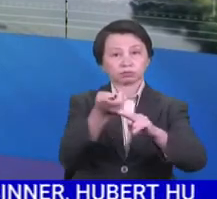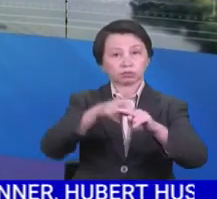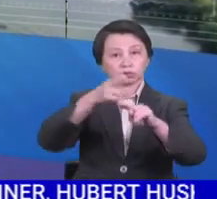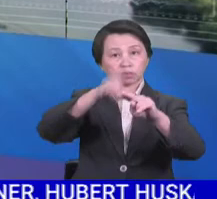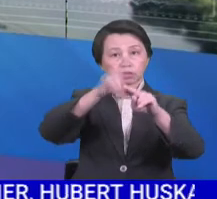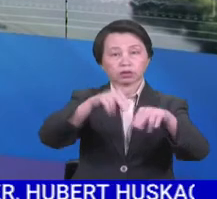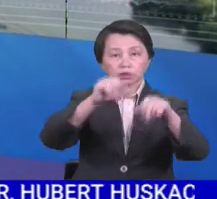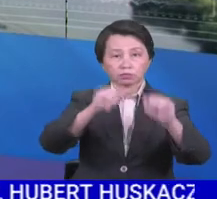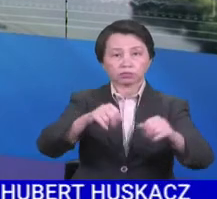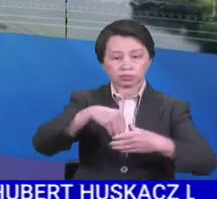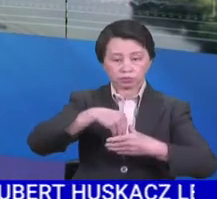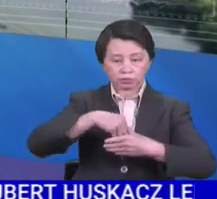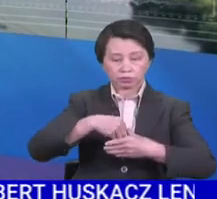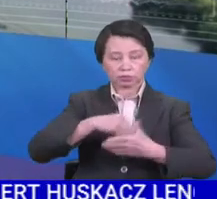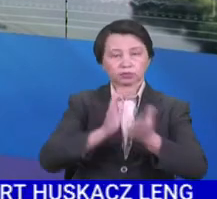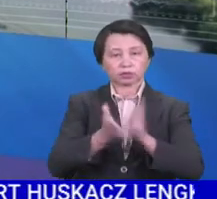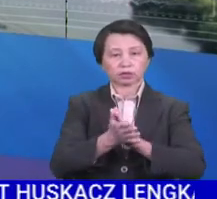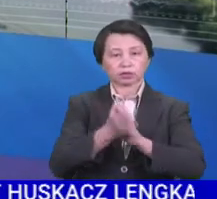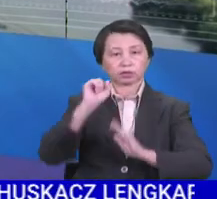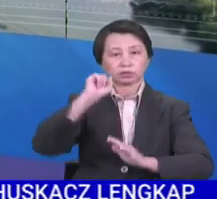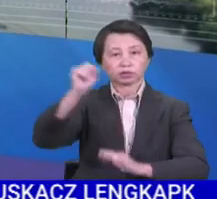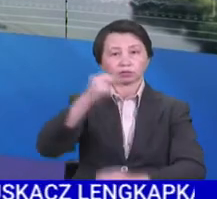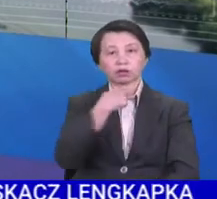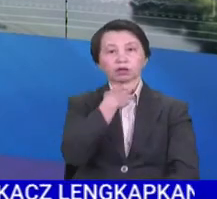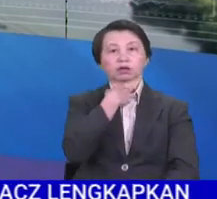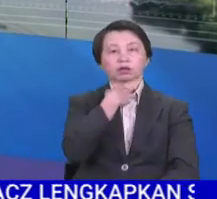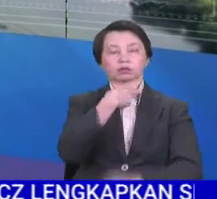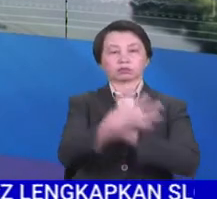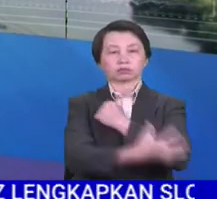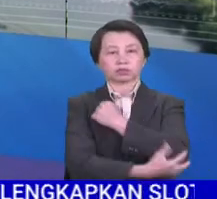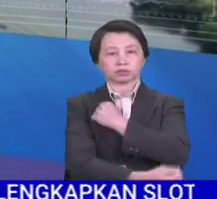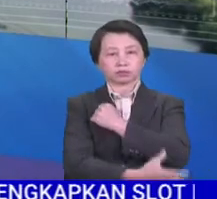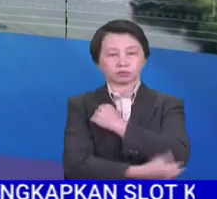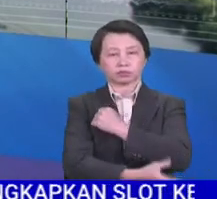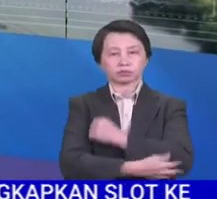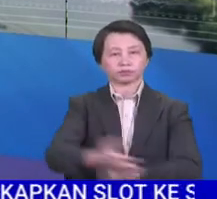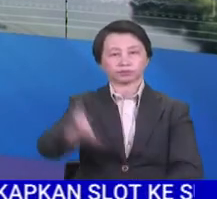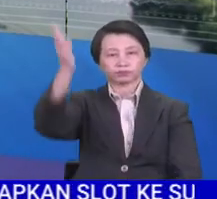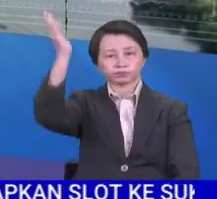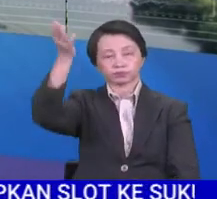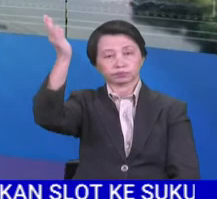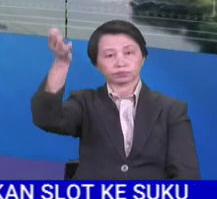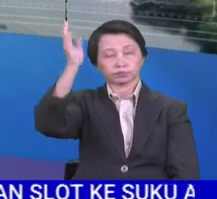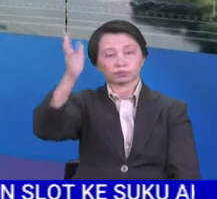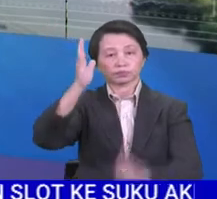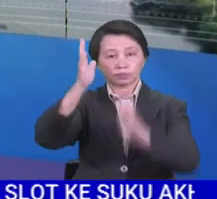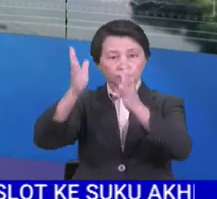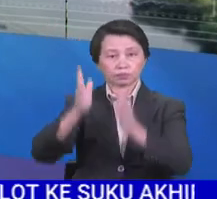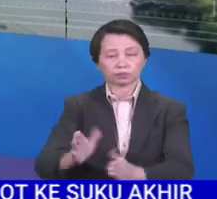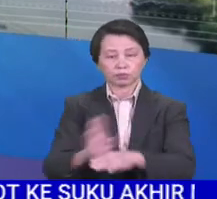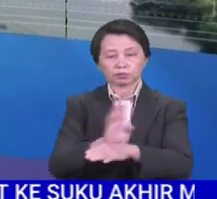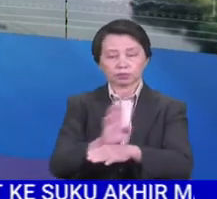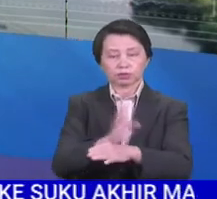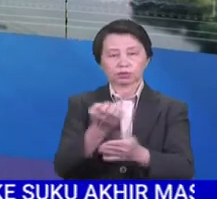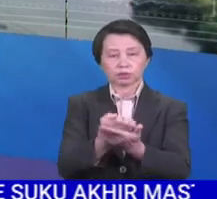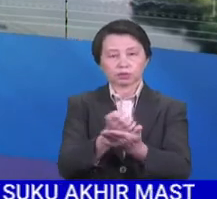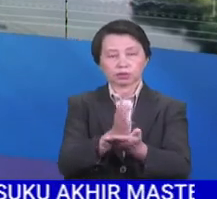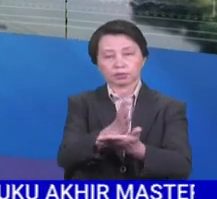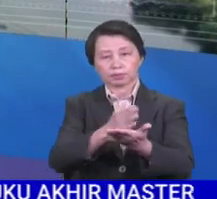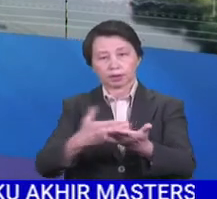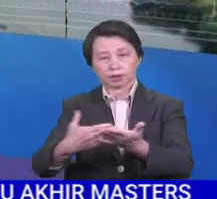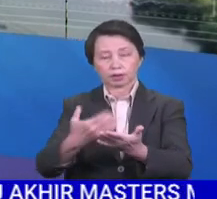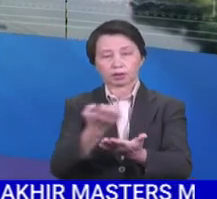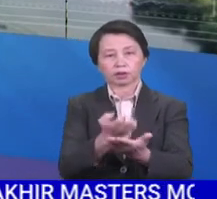dilihat mampu mengeluarkan negeri ini daripada Belenggu kemiskinan pensyarah fakulti pengurusan dan perniagaan bahagian ekonomi